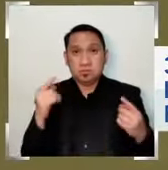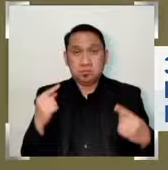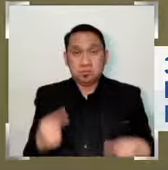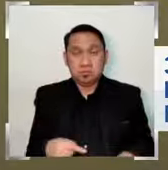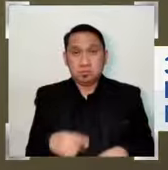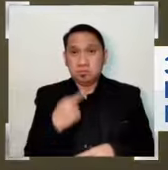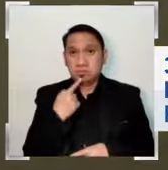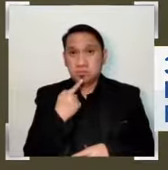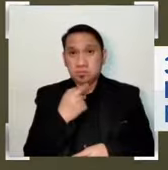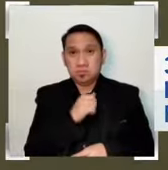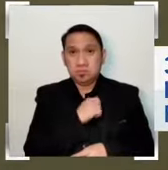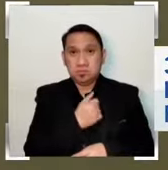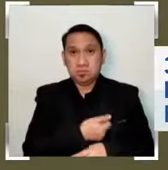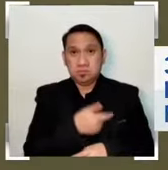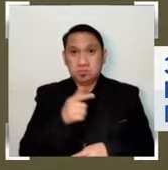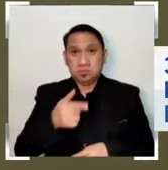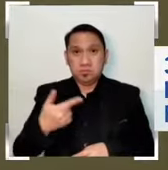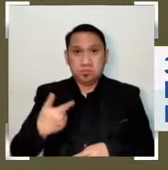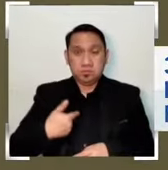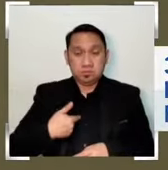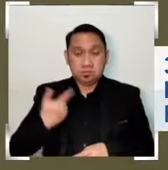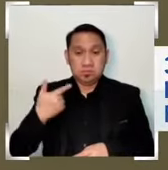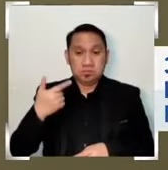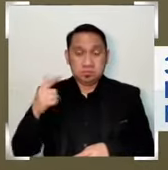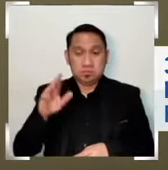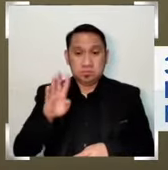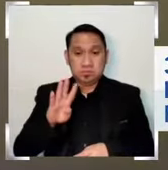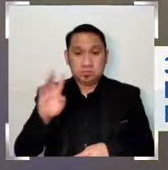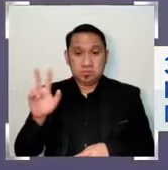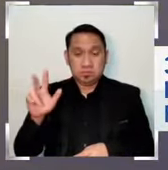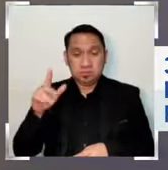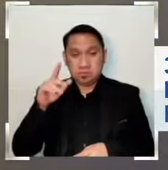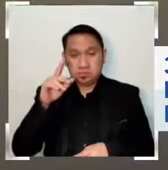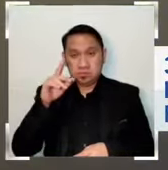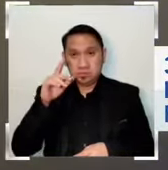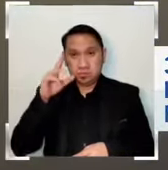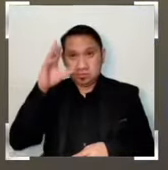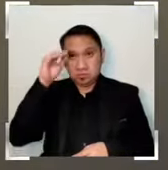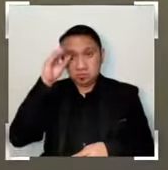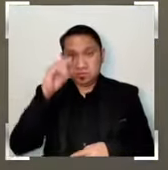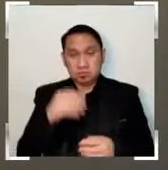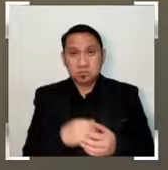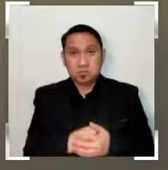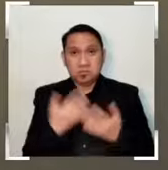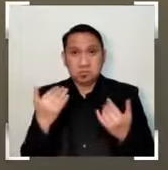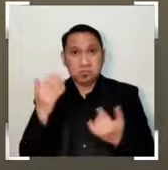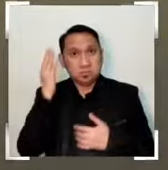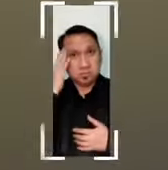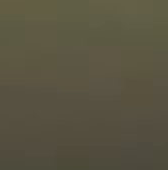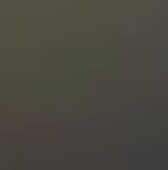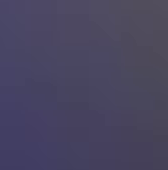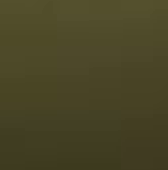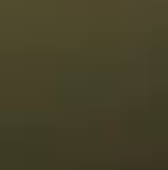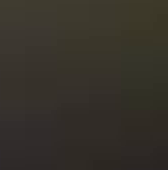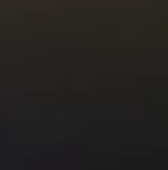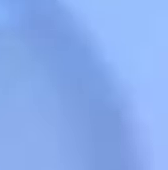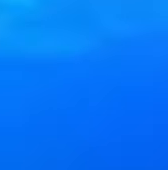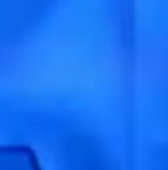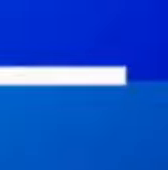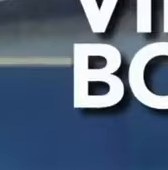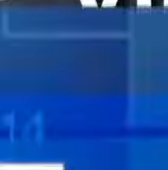otoridad, nagbaril sa sarili ang 43 anyos na suspect. Pinaalam pa ang motibo sa pamamaril.